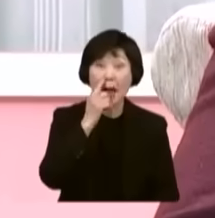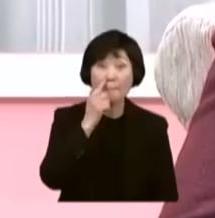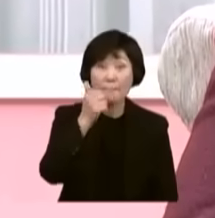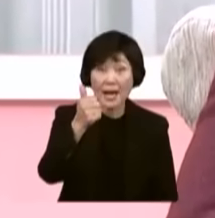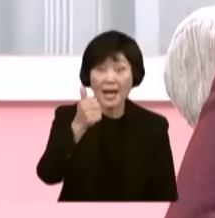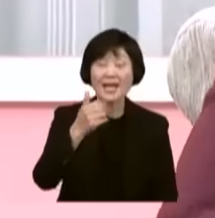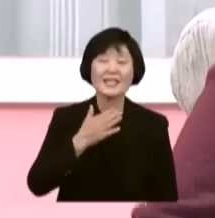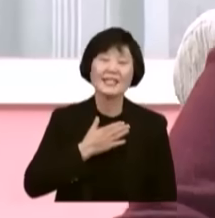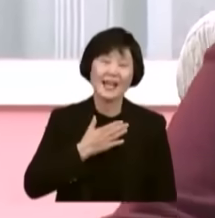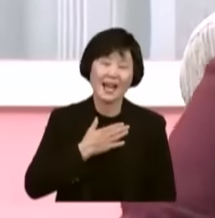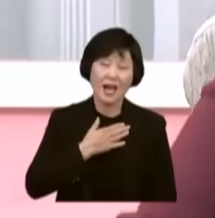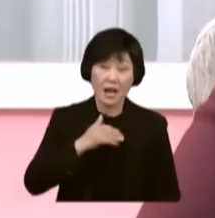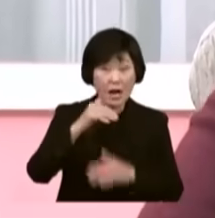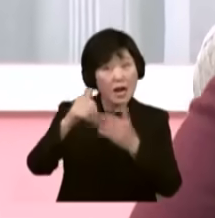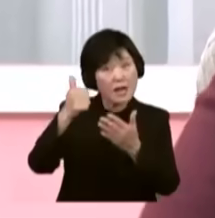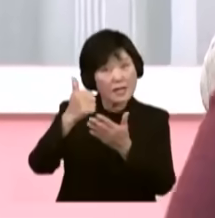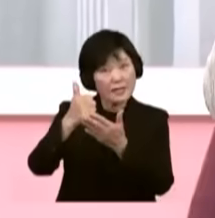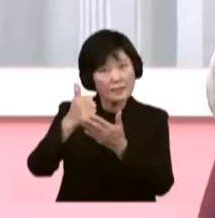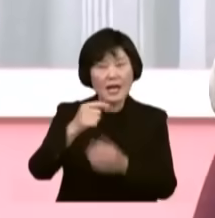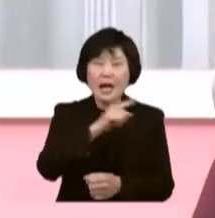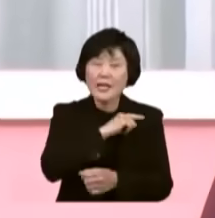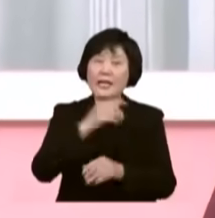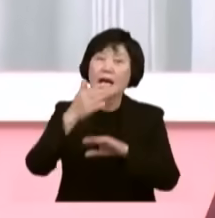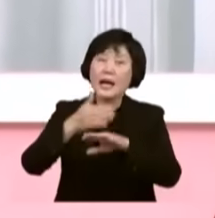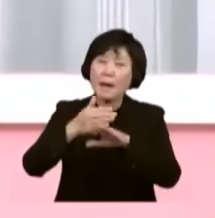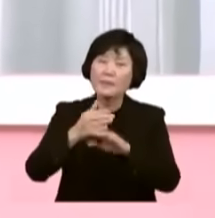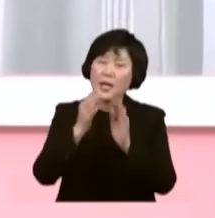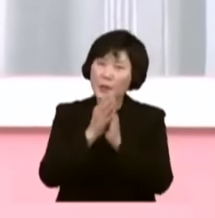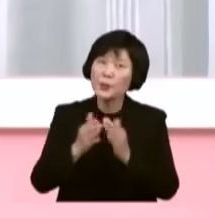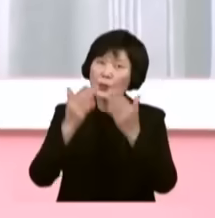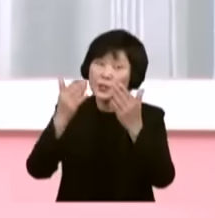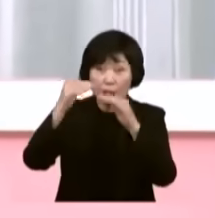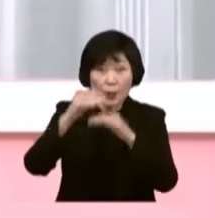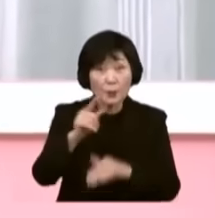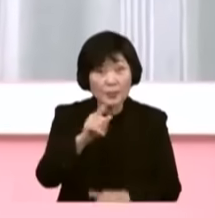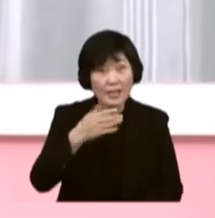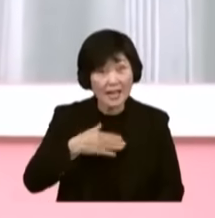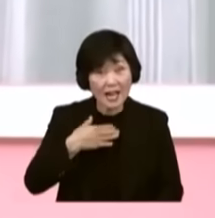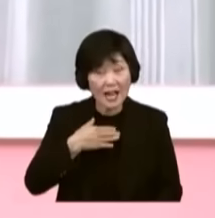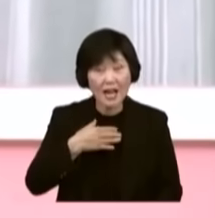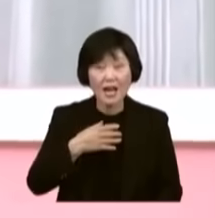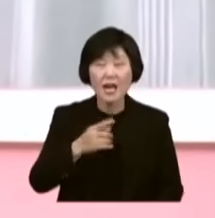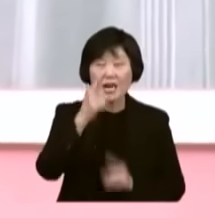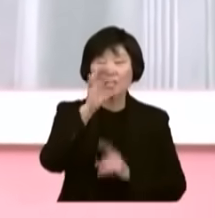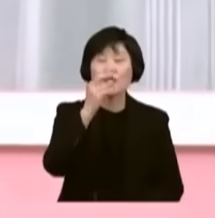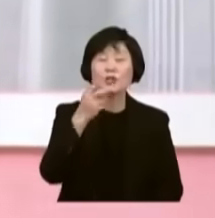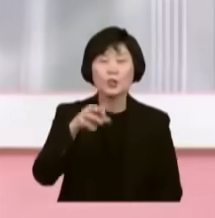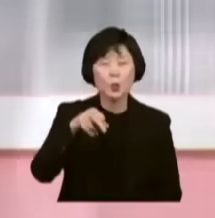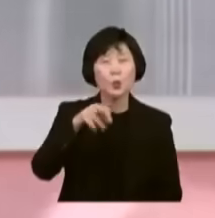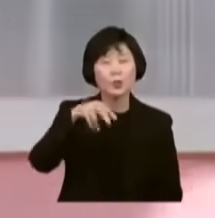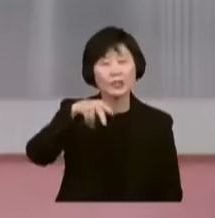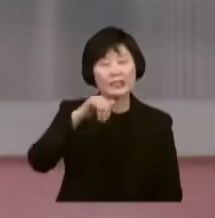아빠, 내가 하나님께 가장 감사드리는 게 뭔지 알아? 이용식 딸로 보내주심이